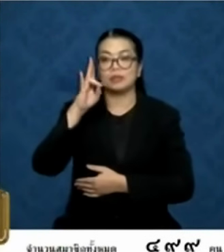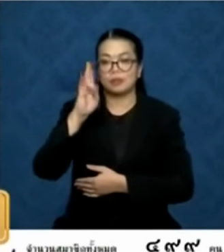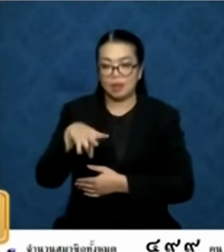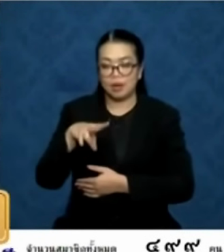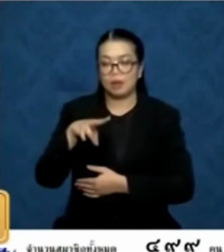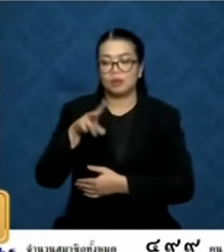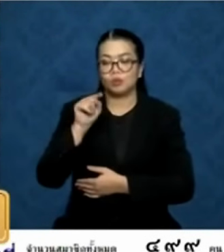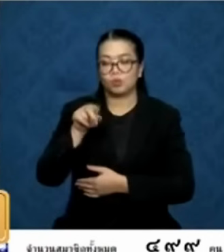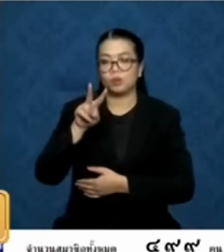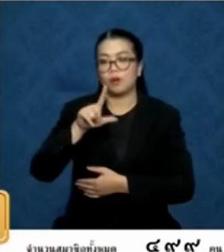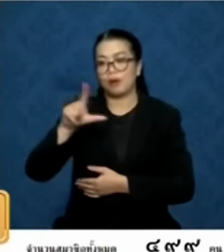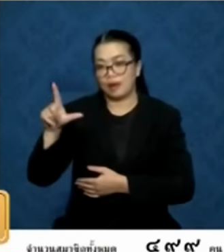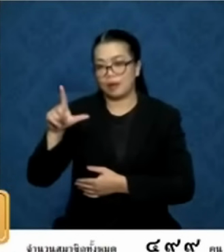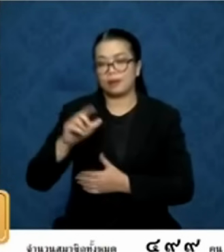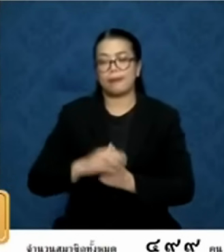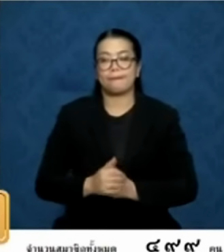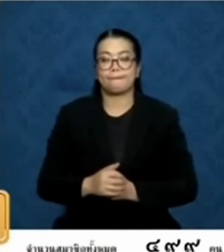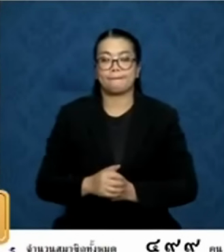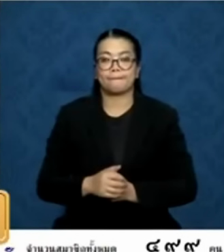717,722.2 ล้านบาท